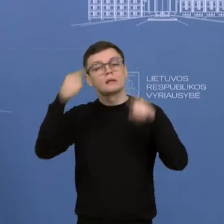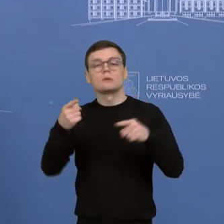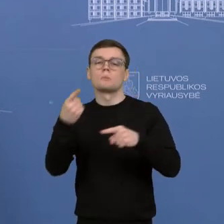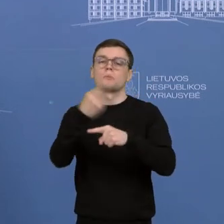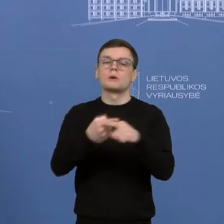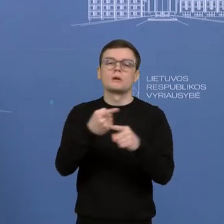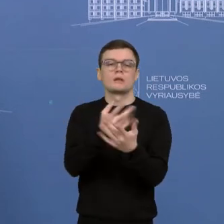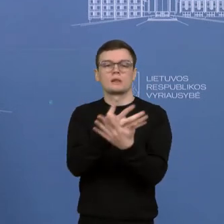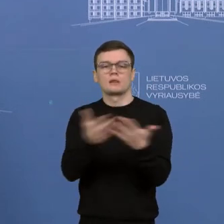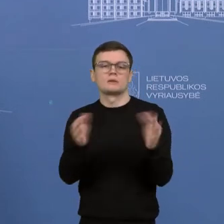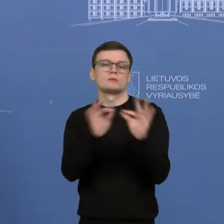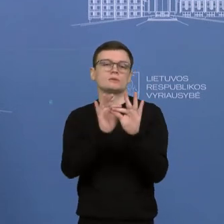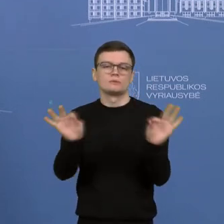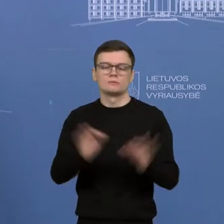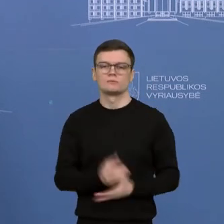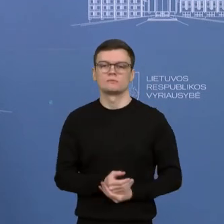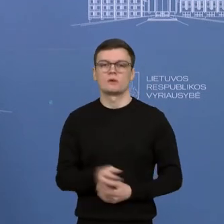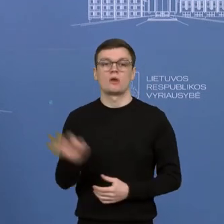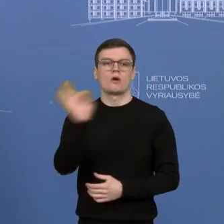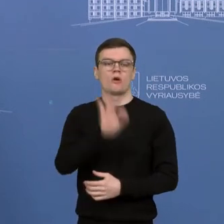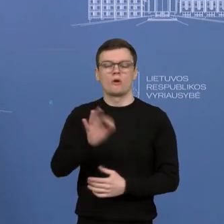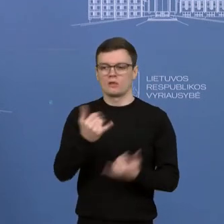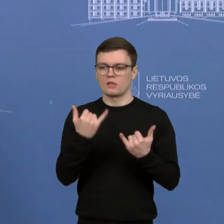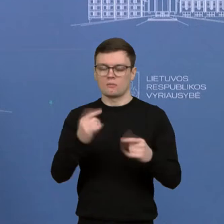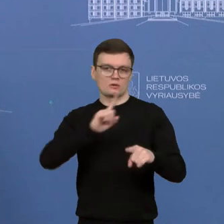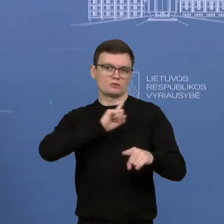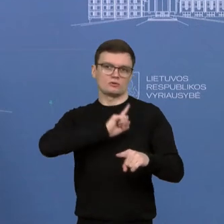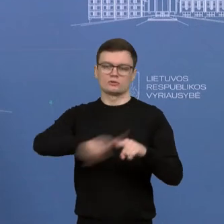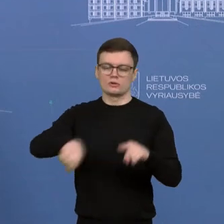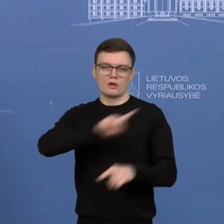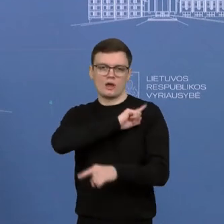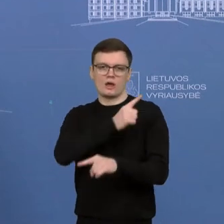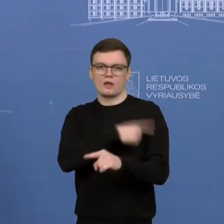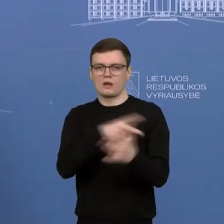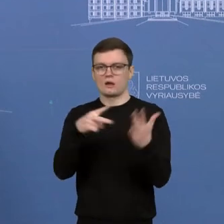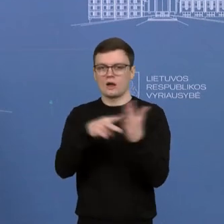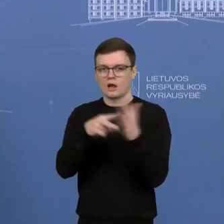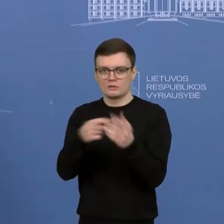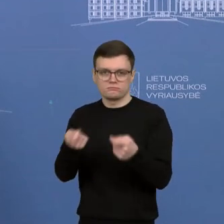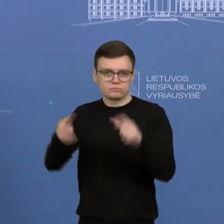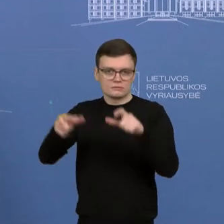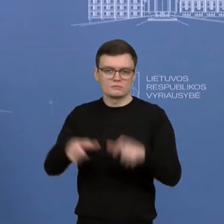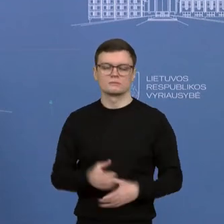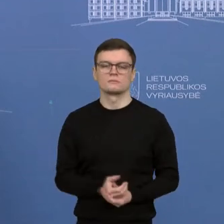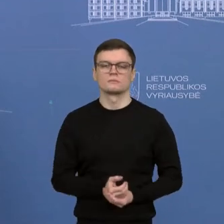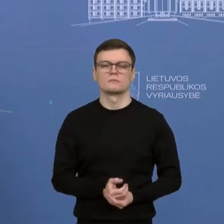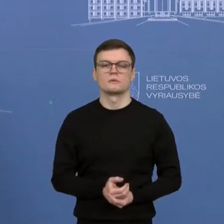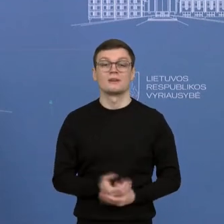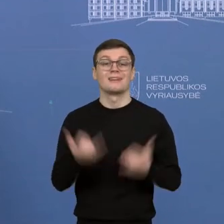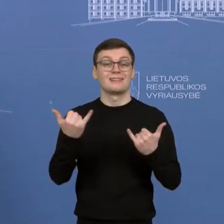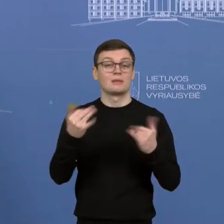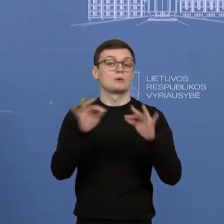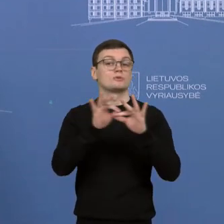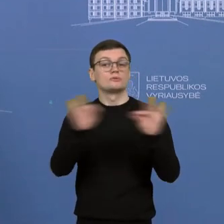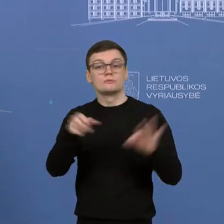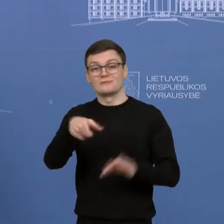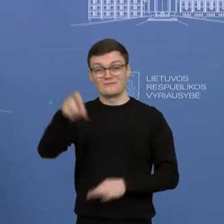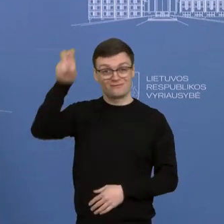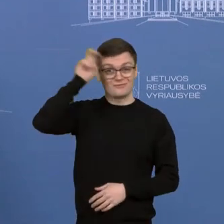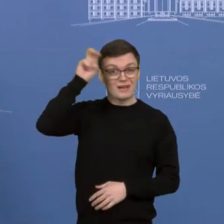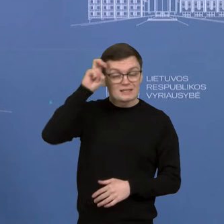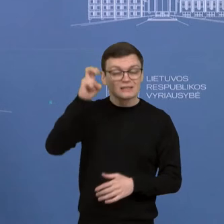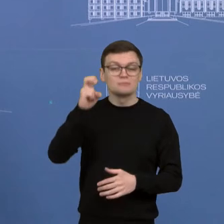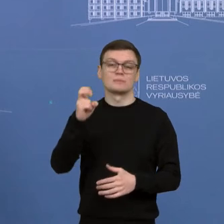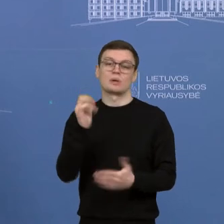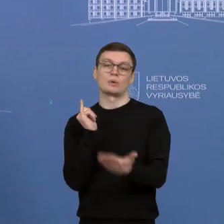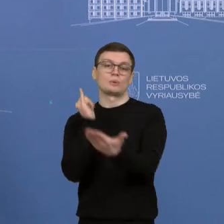susijusios su staigiu energijos kainų pakilimu. Todėl yra siūloma valstybei subsidijuoti